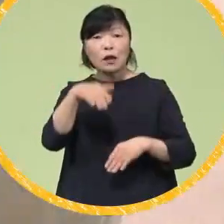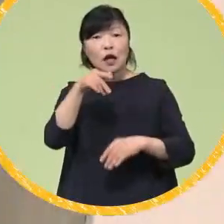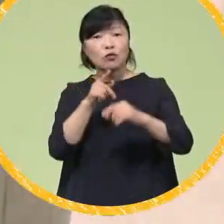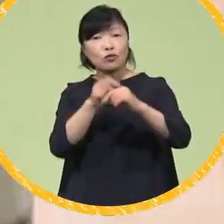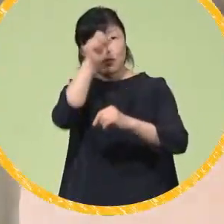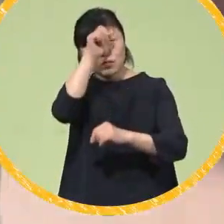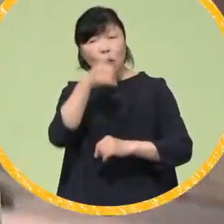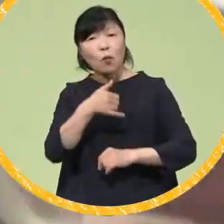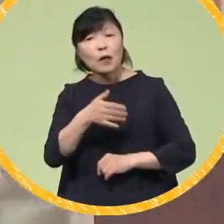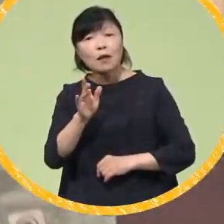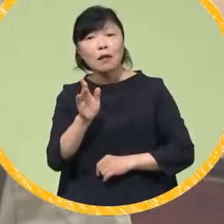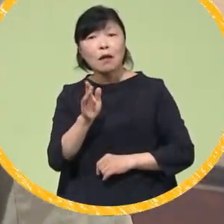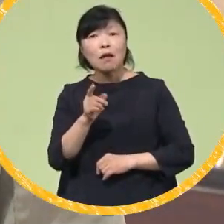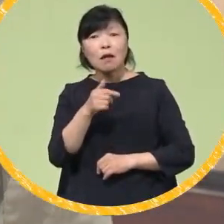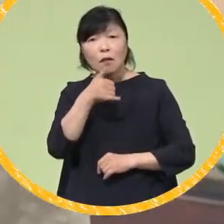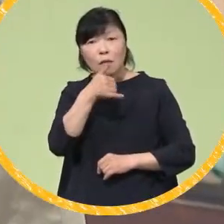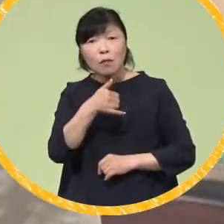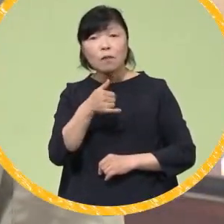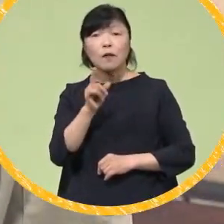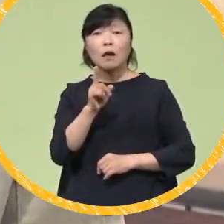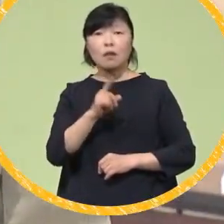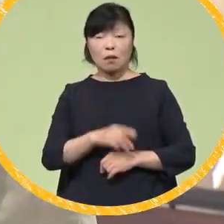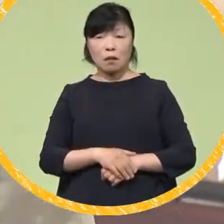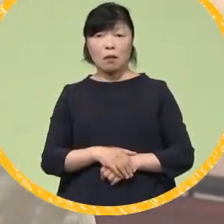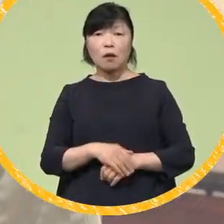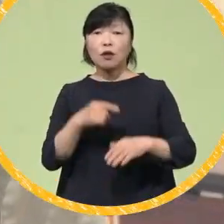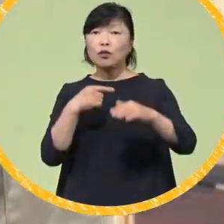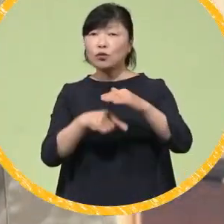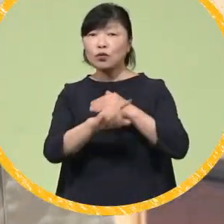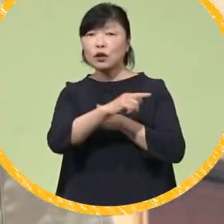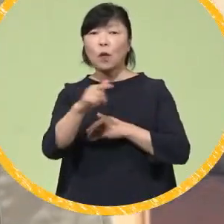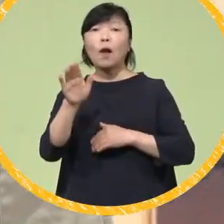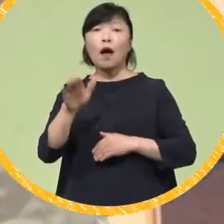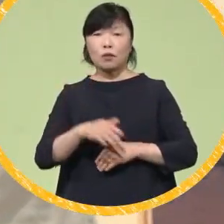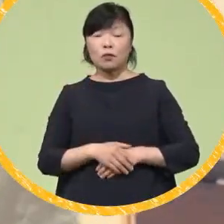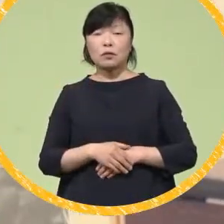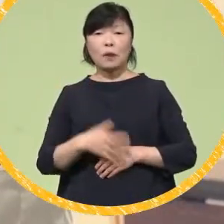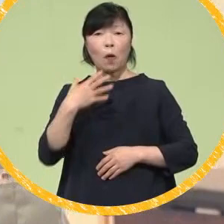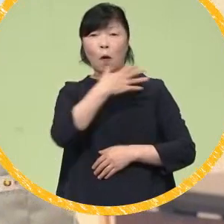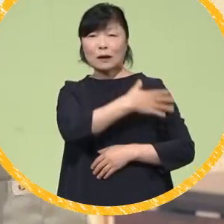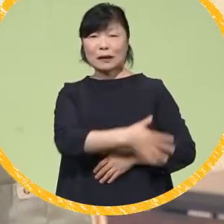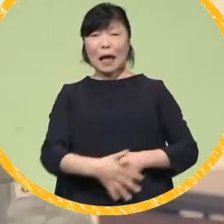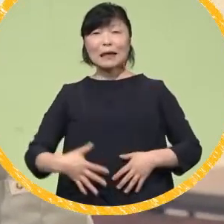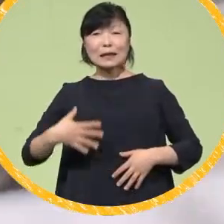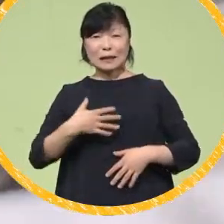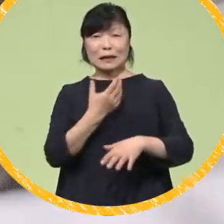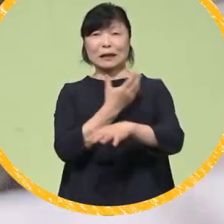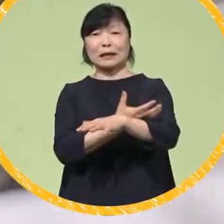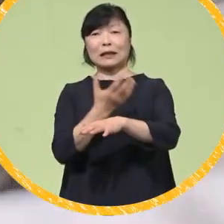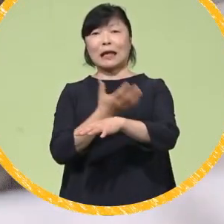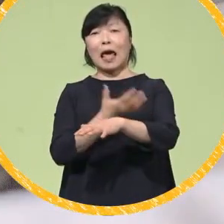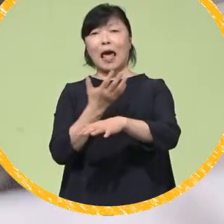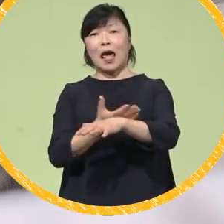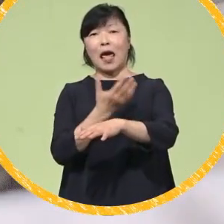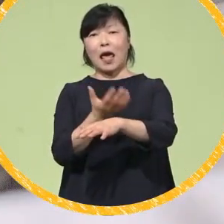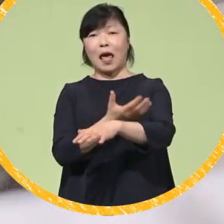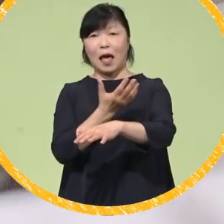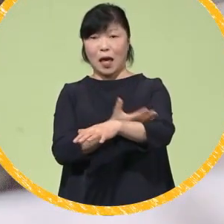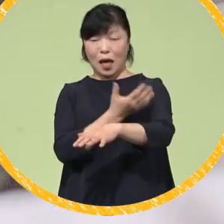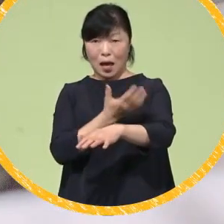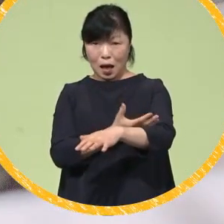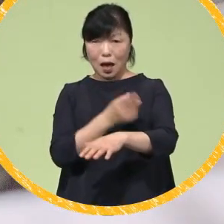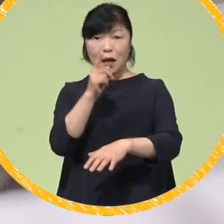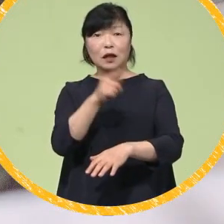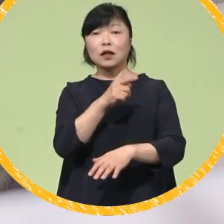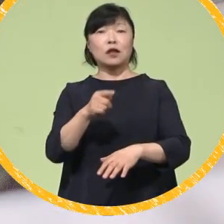か？ はい、いろんな要素があると思うんですが、うん、一つにまあ全身を毛で覆われていること、うんうんうん、であとは人